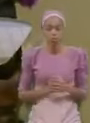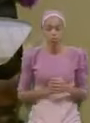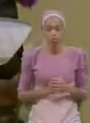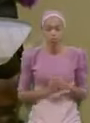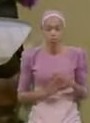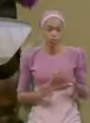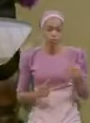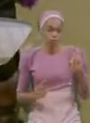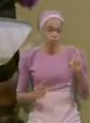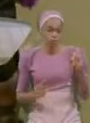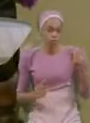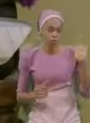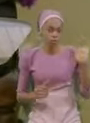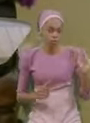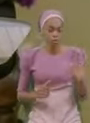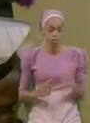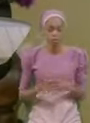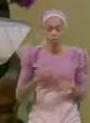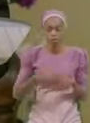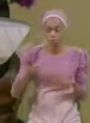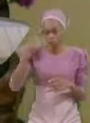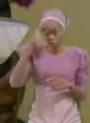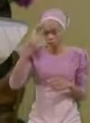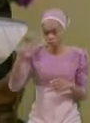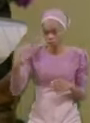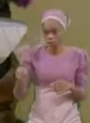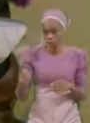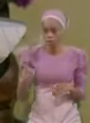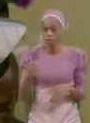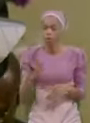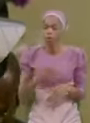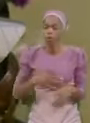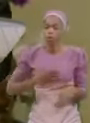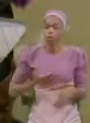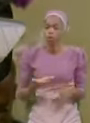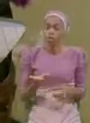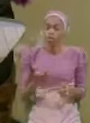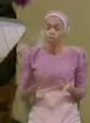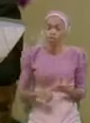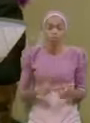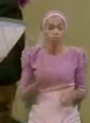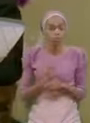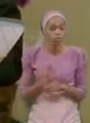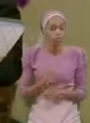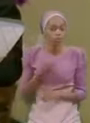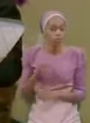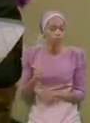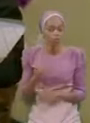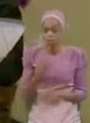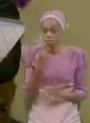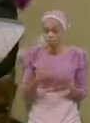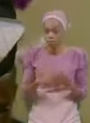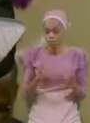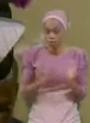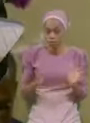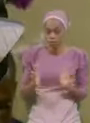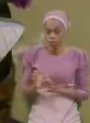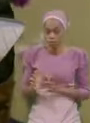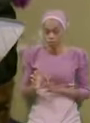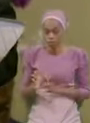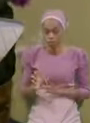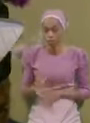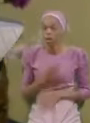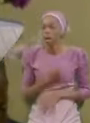Luc 10 29 d'abord mais lui voulant se justifier dit à Jésus et qui est